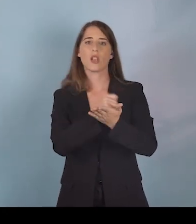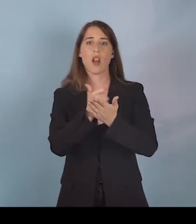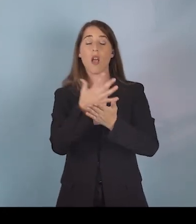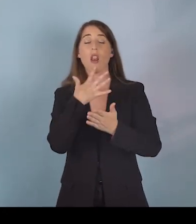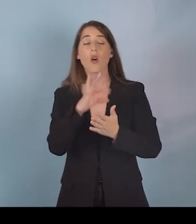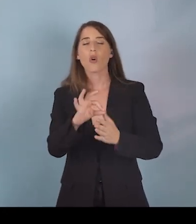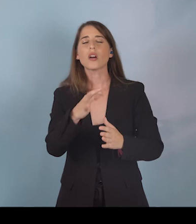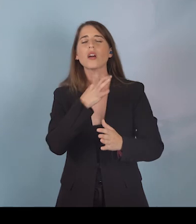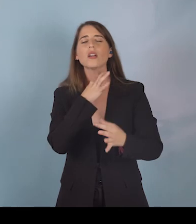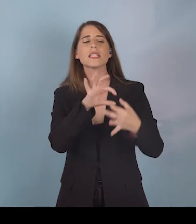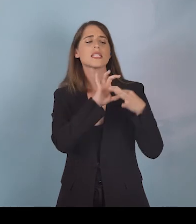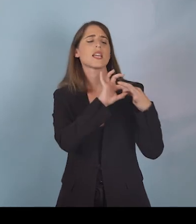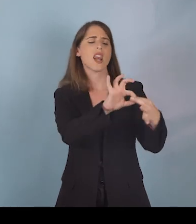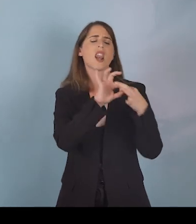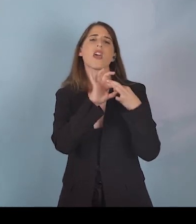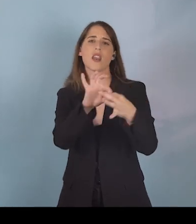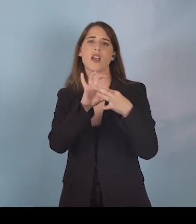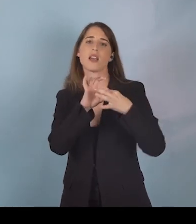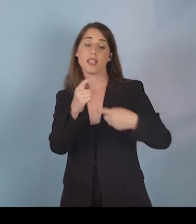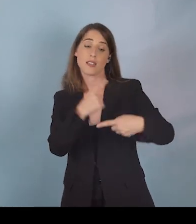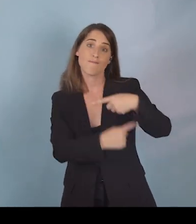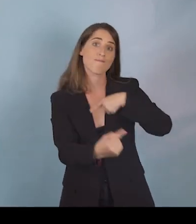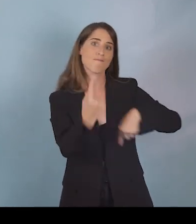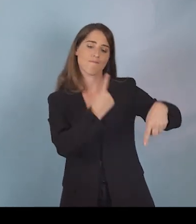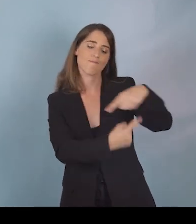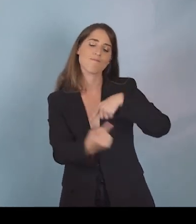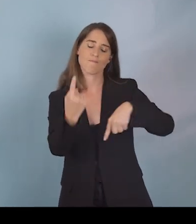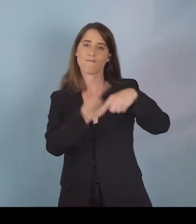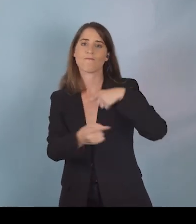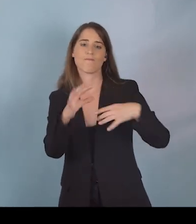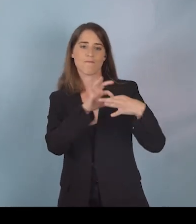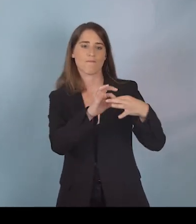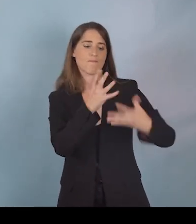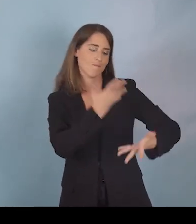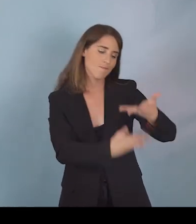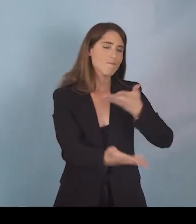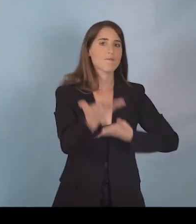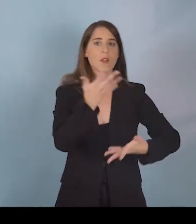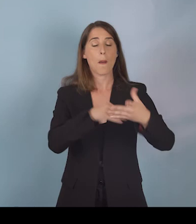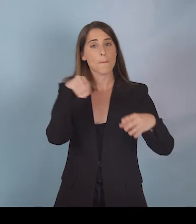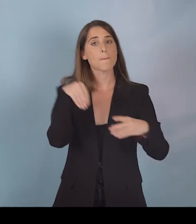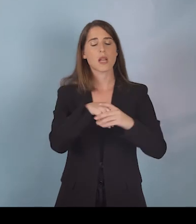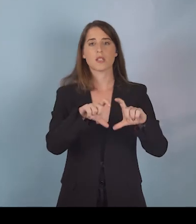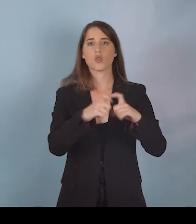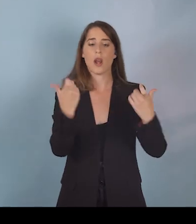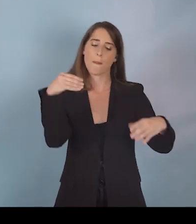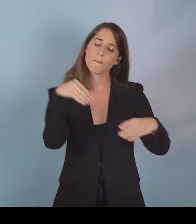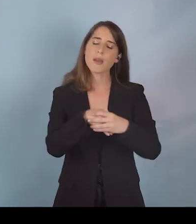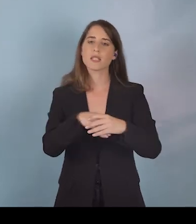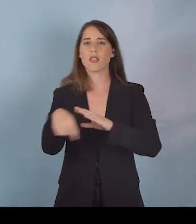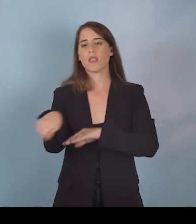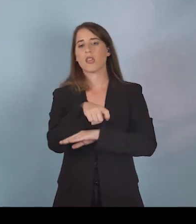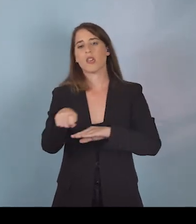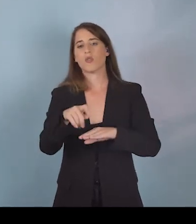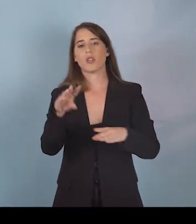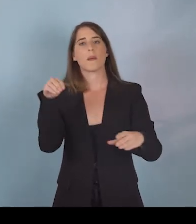τους διάβλους επικοινωνίας με την οργανωμένη ΛΟΑΤΚΙ κοινότητα, διότι είναι μόνο μέσω της στενής συνεργασίας και